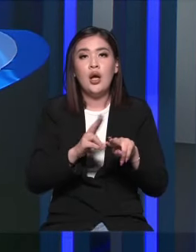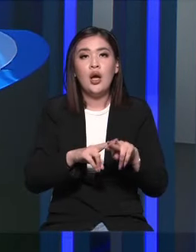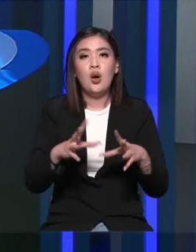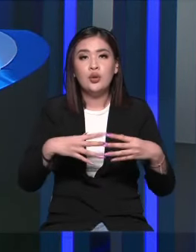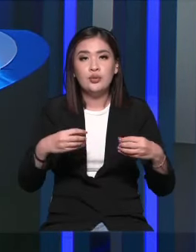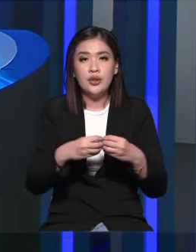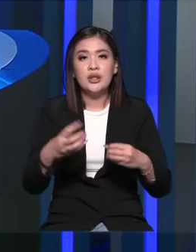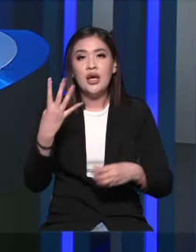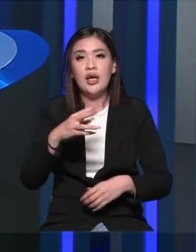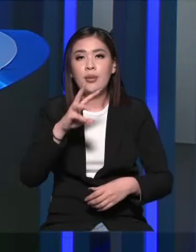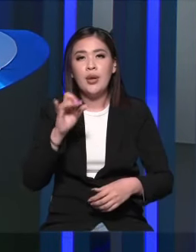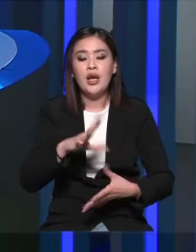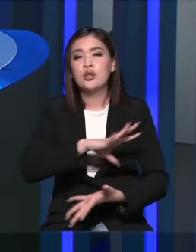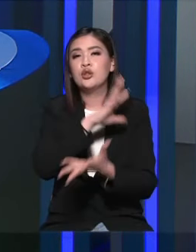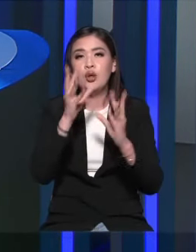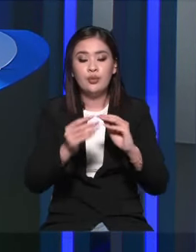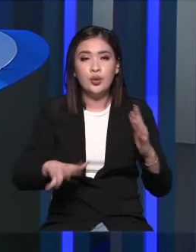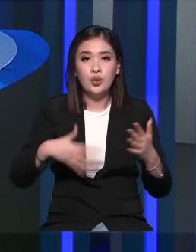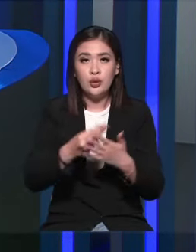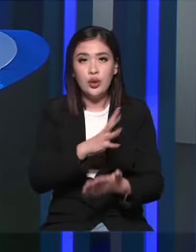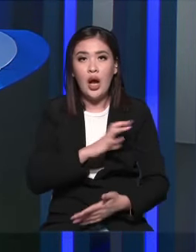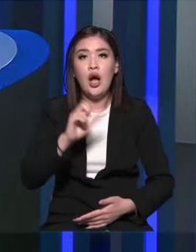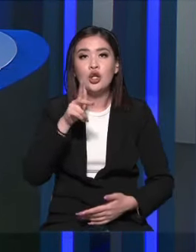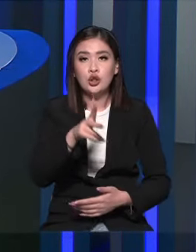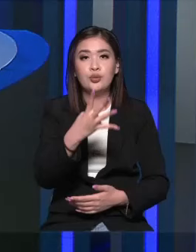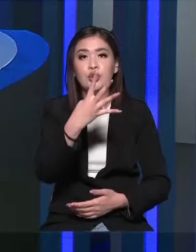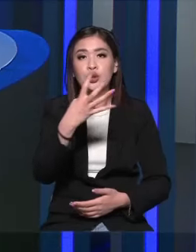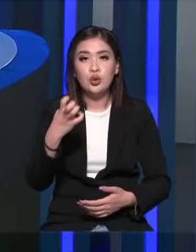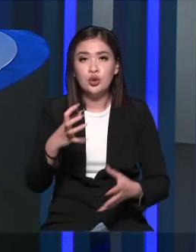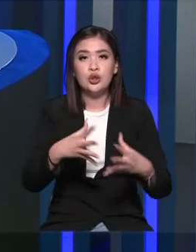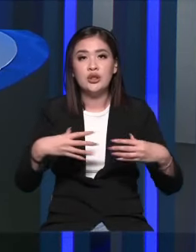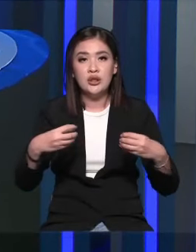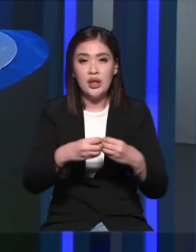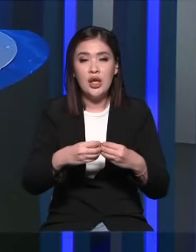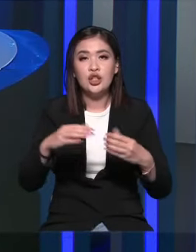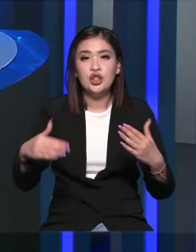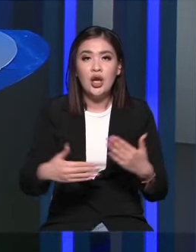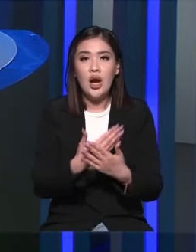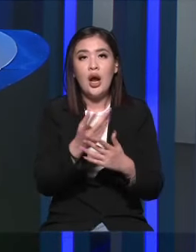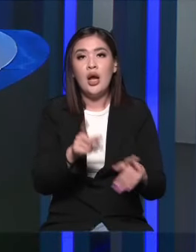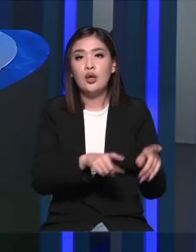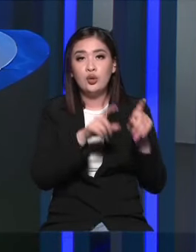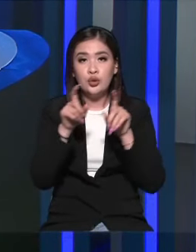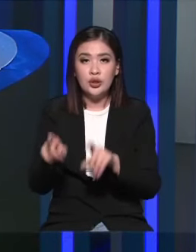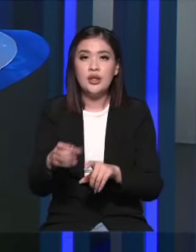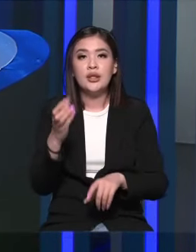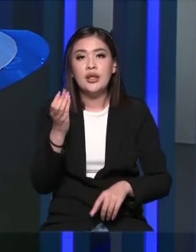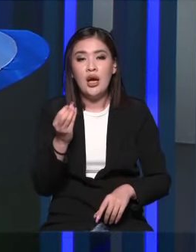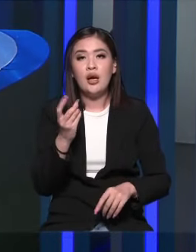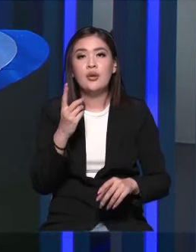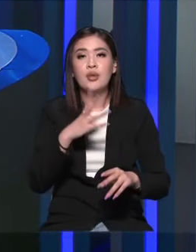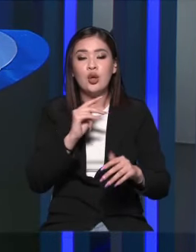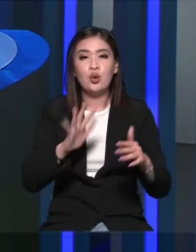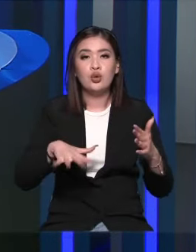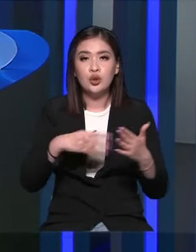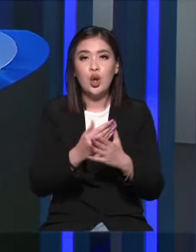40 миллиард теңге өтемақы берілді. Ал 3400 әулеттің біразы жаңа қонысқа көшсе, тағы бірқатары қаржылай